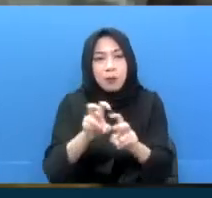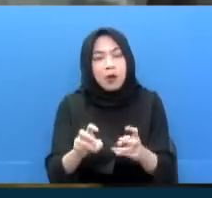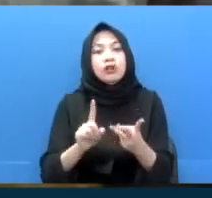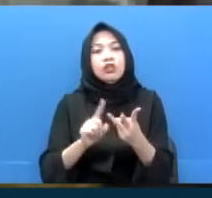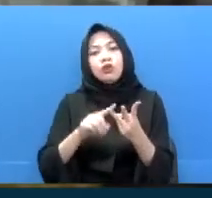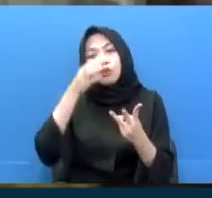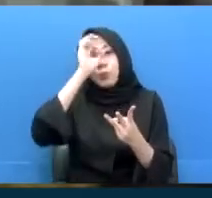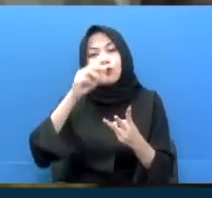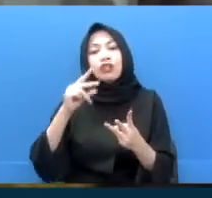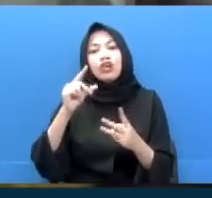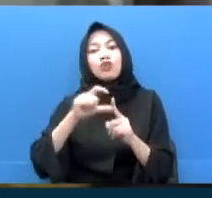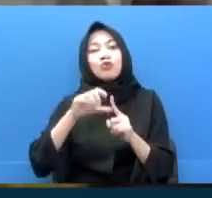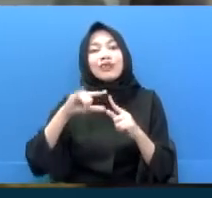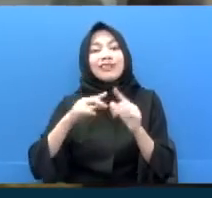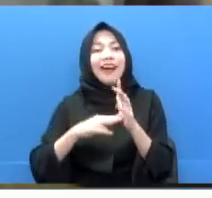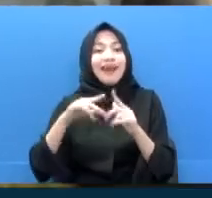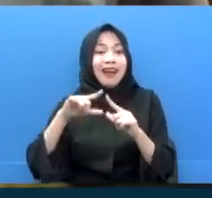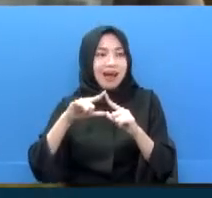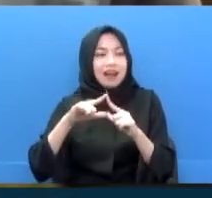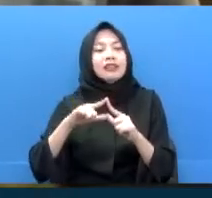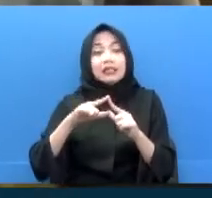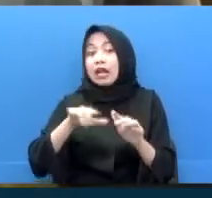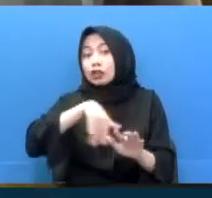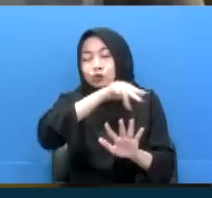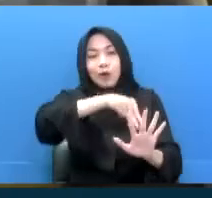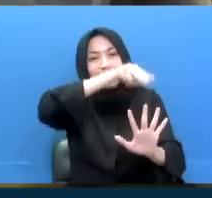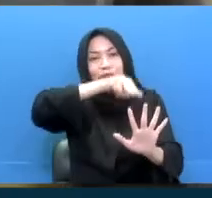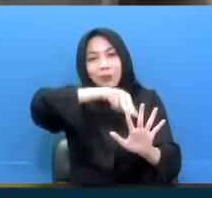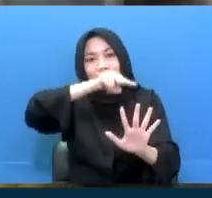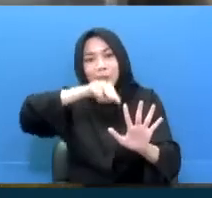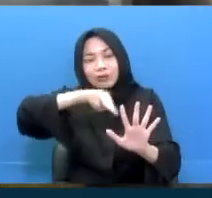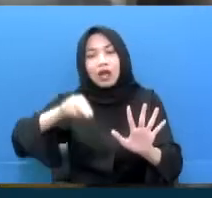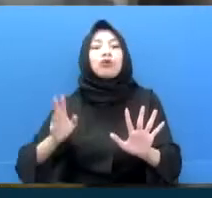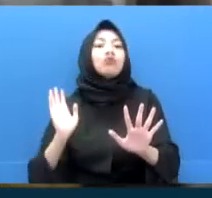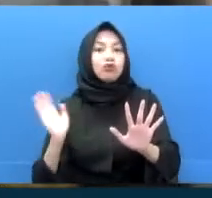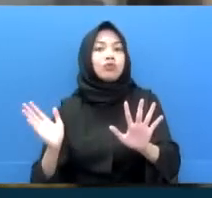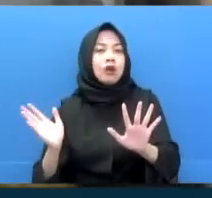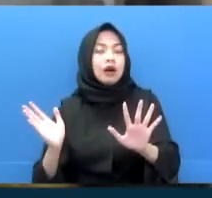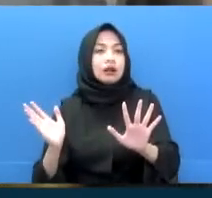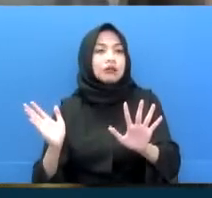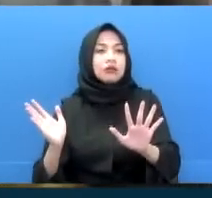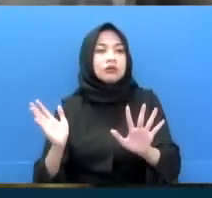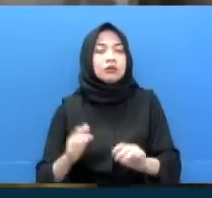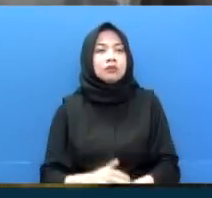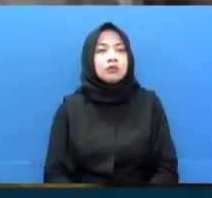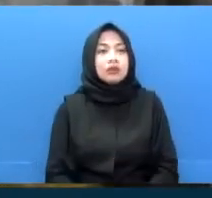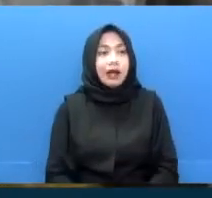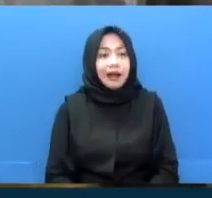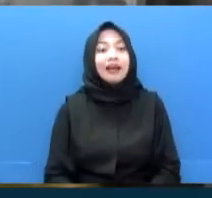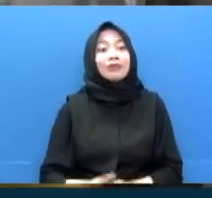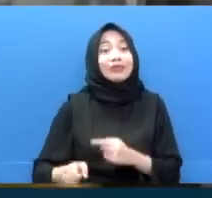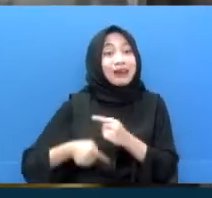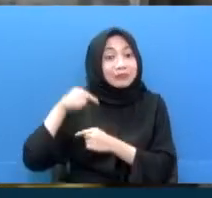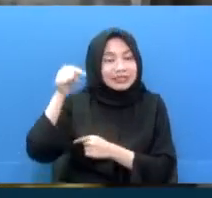Rudiana sebagai ayah korban semuanya sudah diperiksa oleh e Propam maupun dari itwasum dan Sampai dengan saat